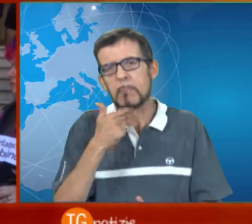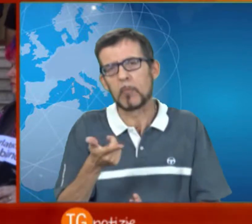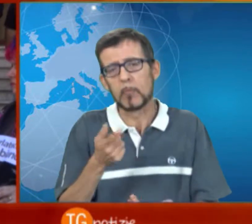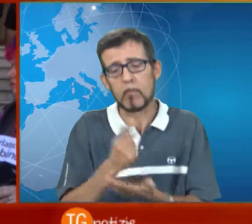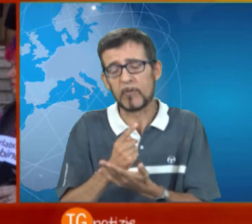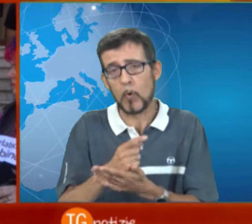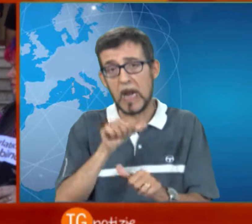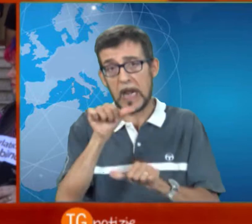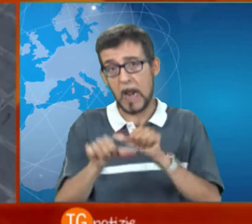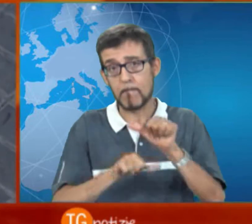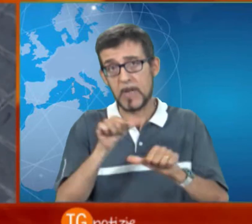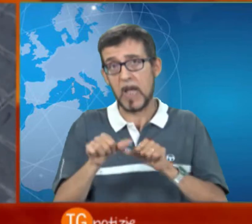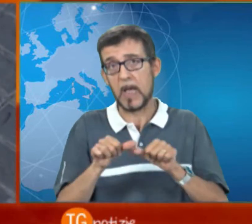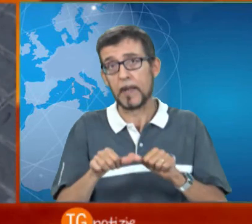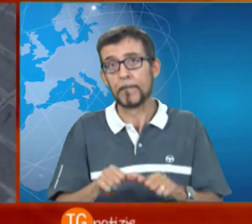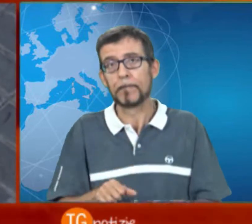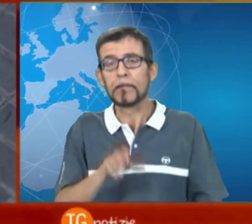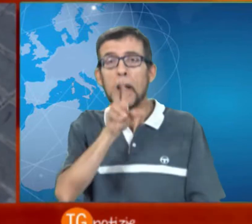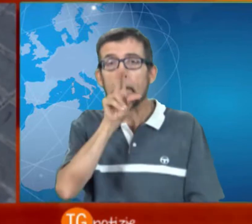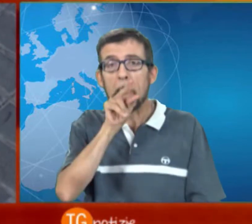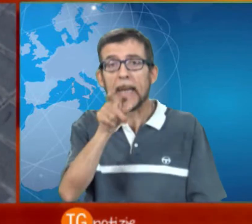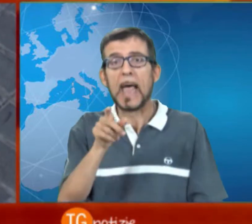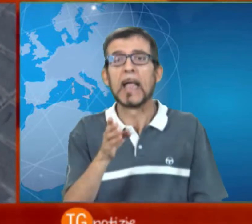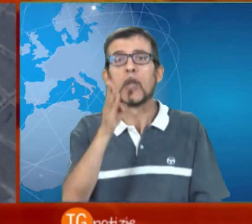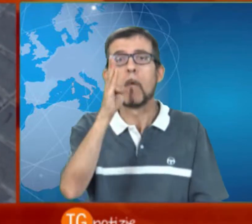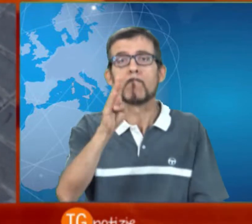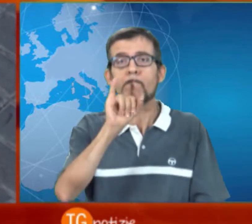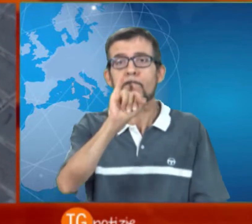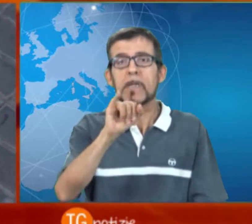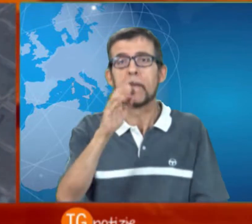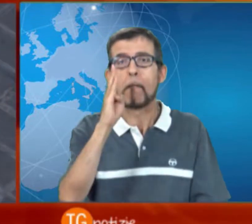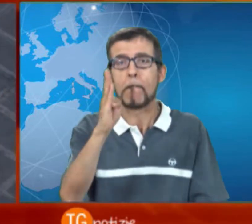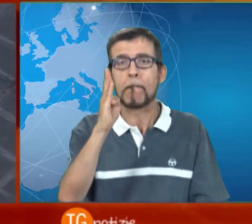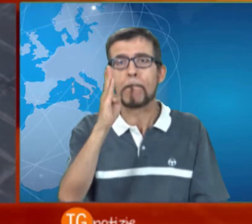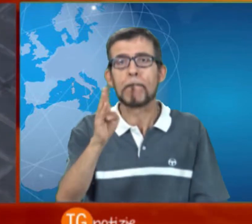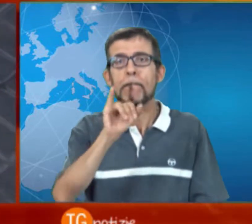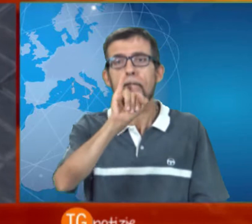va cambiato, ecco. Parlateci di Bibiano. Sono chiare